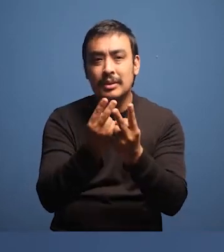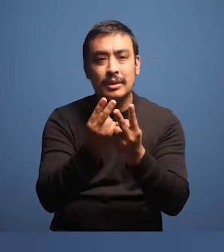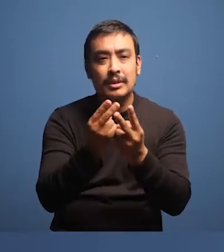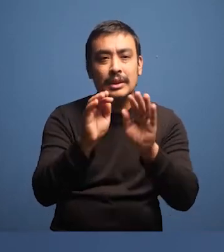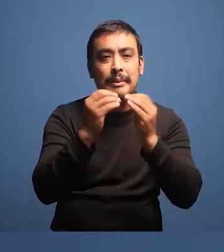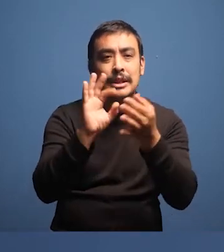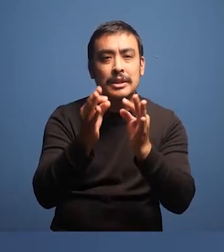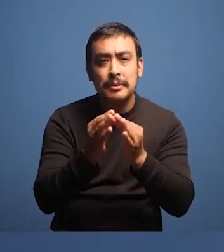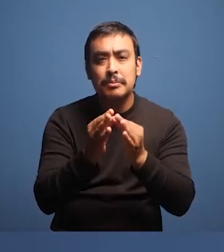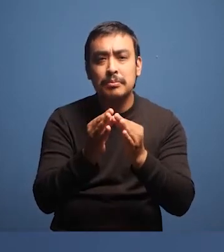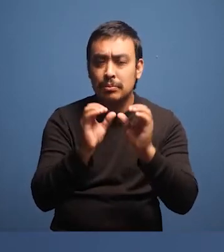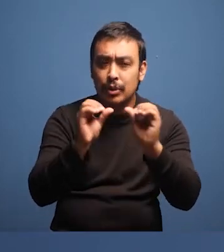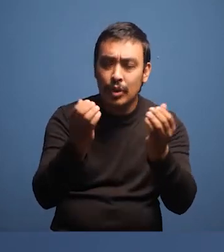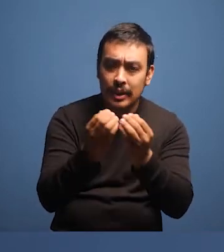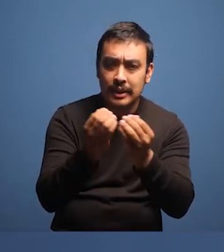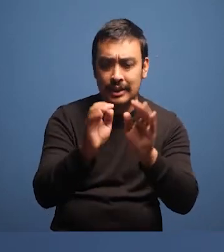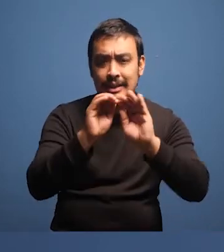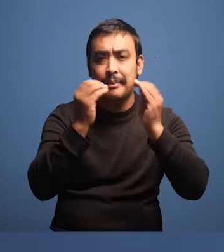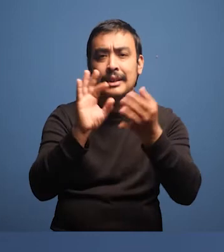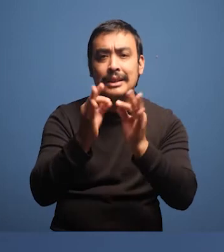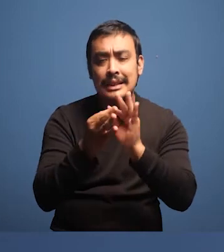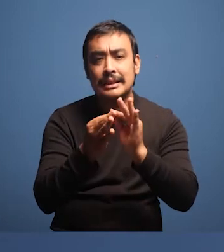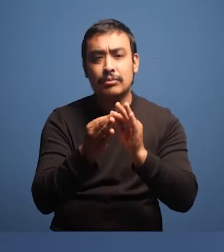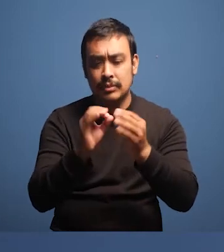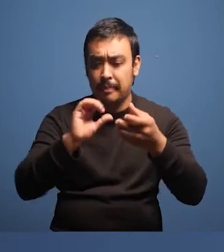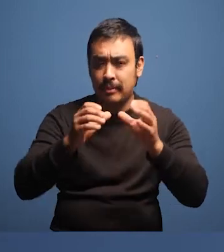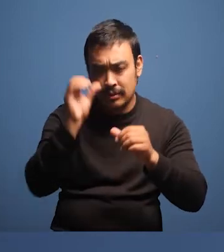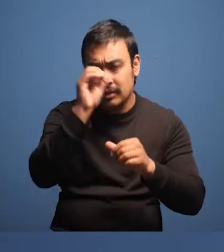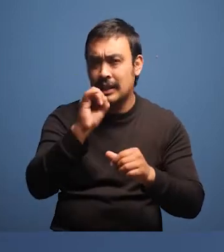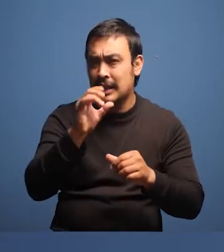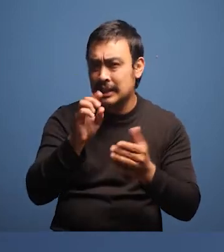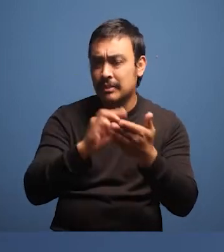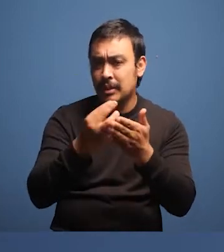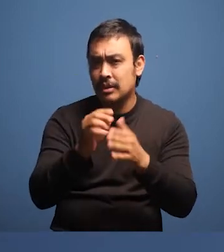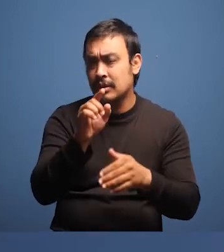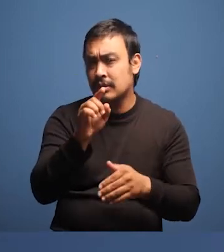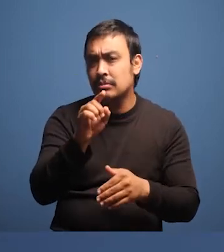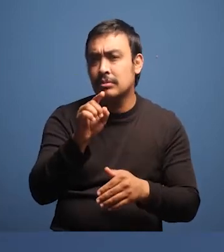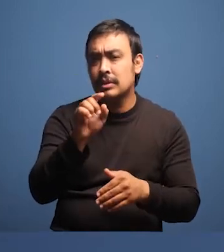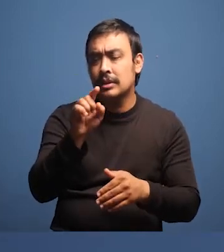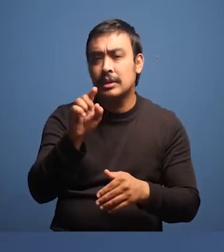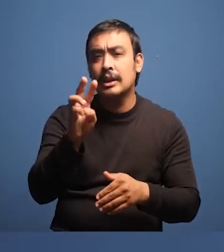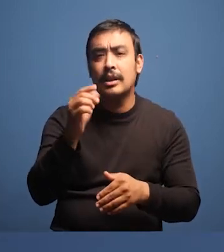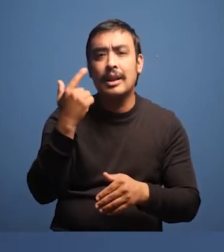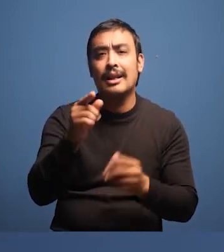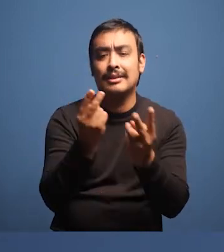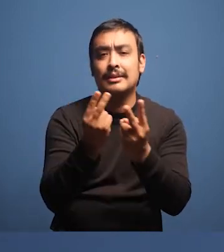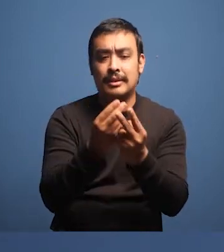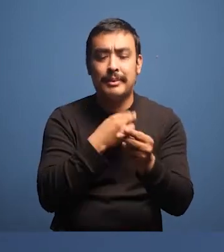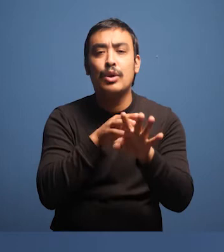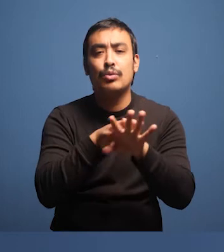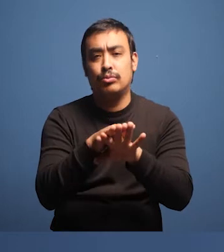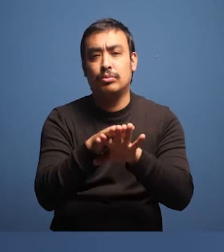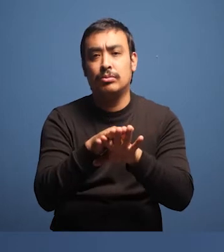मिडियामै प्रोफाइल भएको सोसियल मिडियामा डिजिटल आइडेन्टिटी भएको मान्छेहरू चाहिँ अबाउट 13 मिलियन्सको हाराहारीमा चाहिँ मानिसहरू चाहिँ को